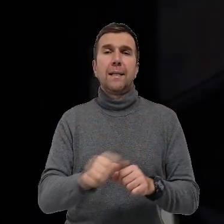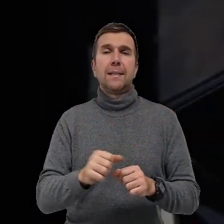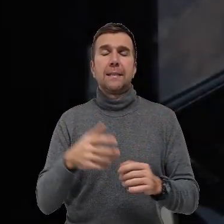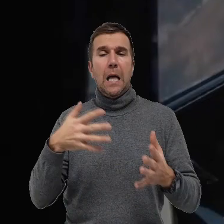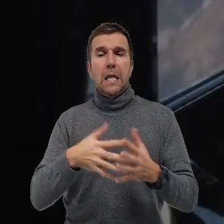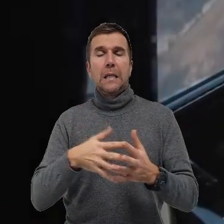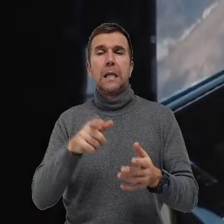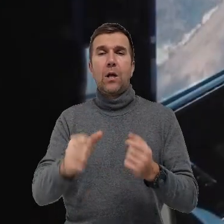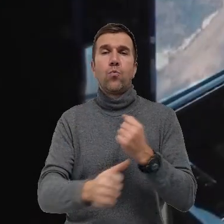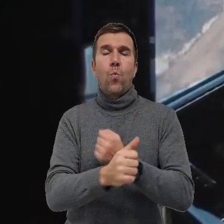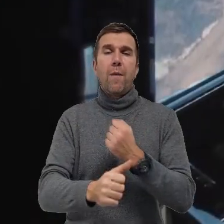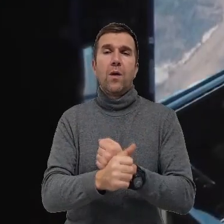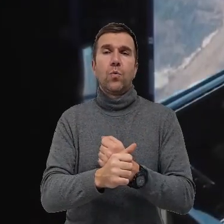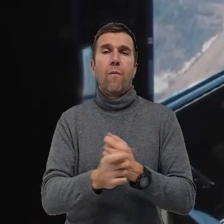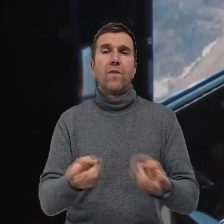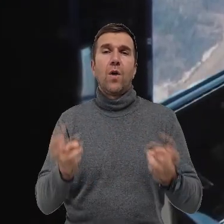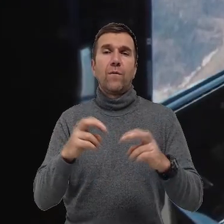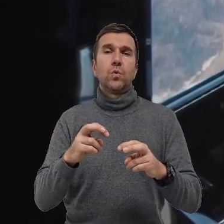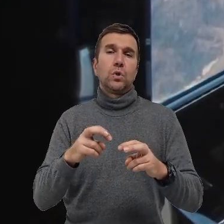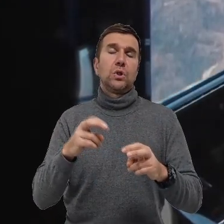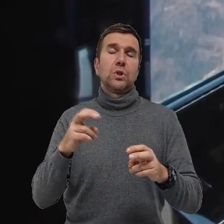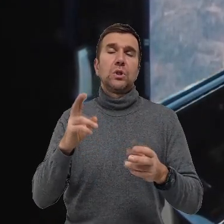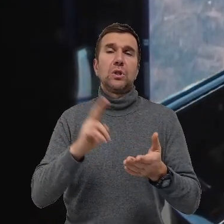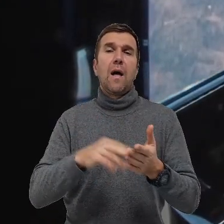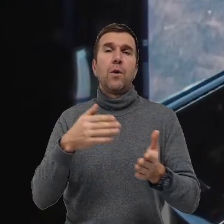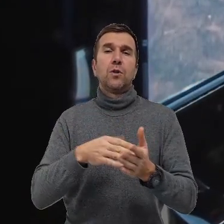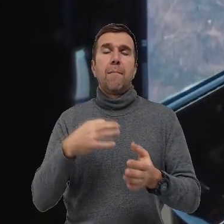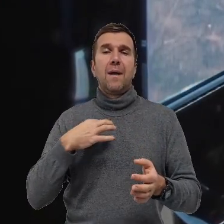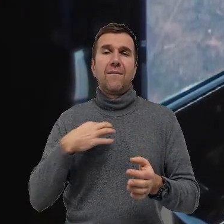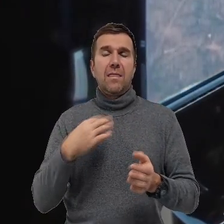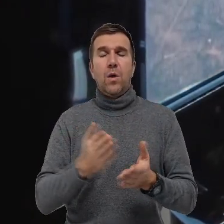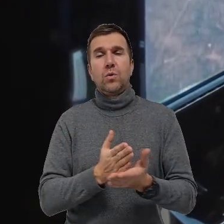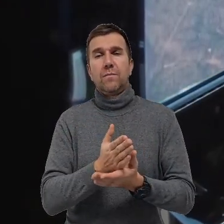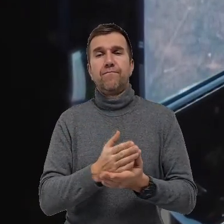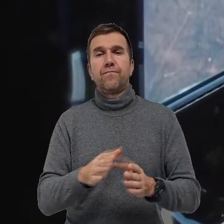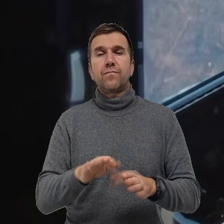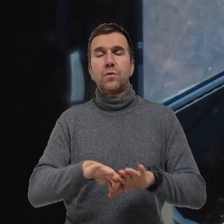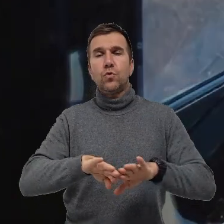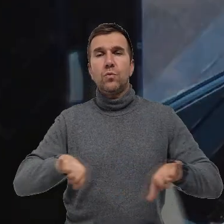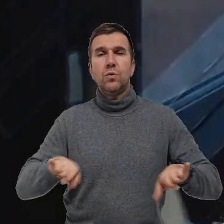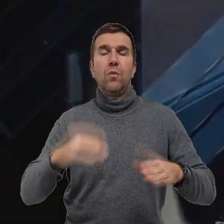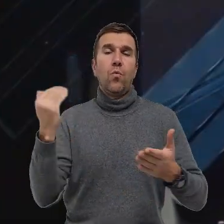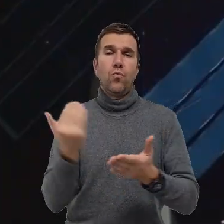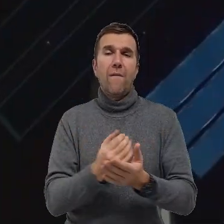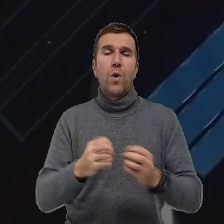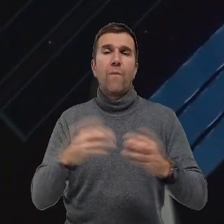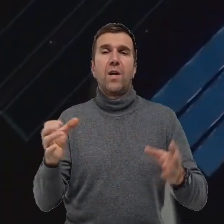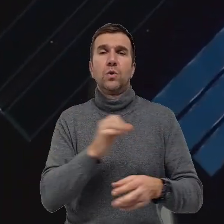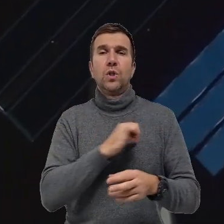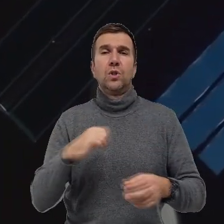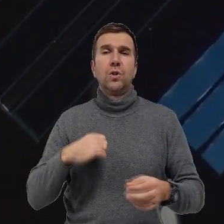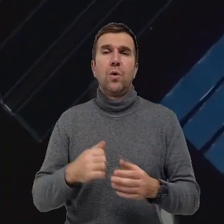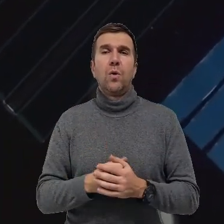jest analiza tych dokumentów stworzonych w tamtych latach na potrzeby prywatnego sektora. Jest to całkowicie nowe,